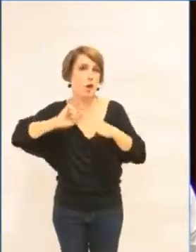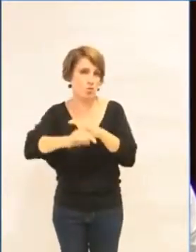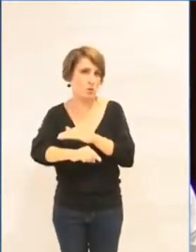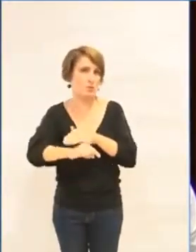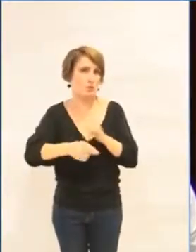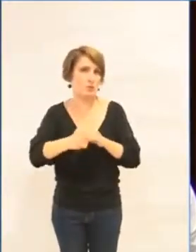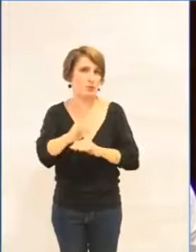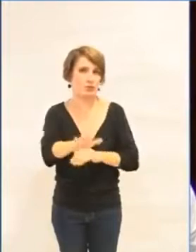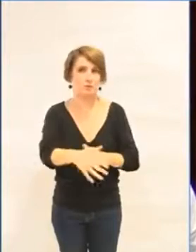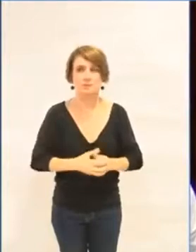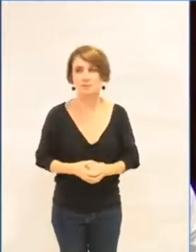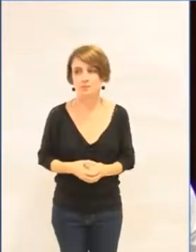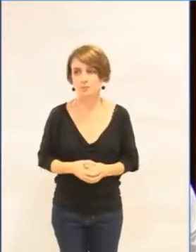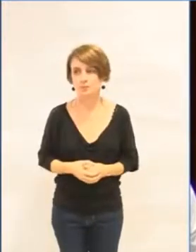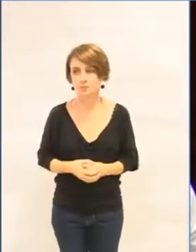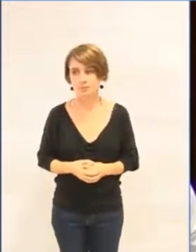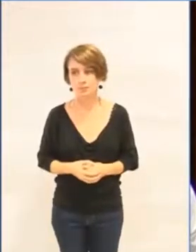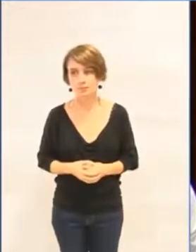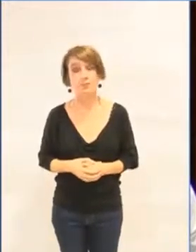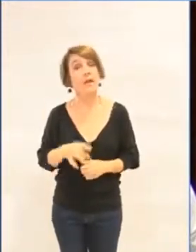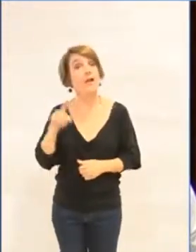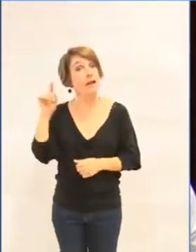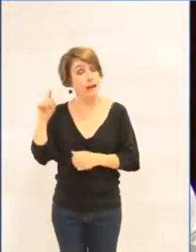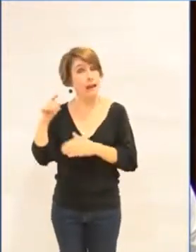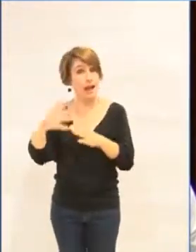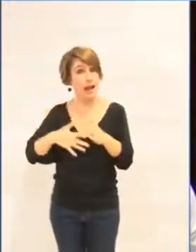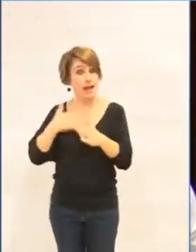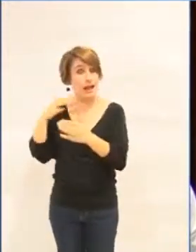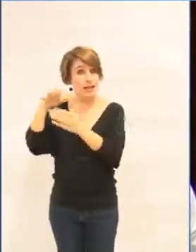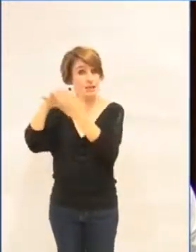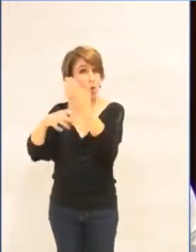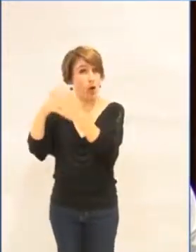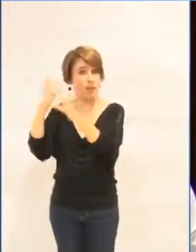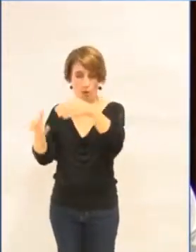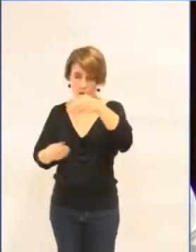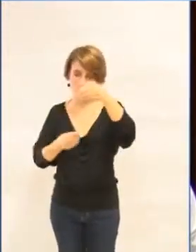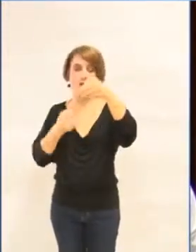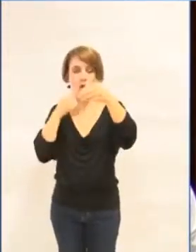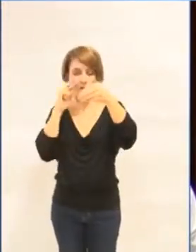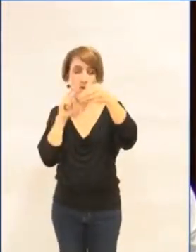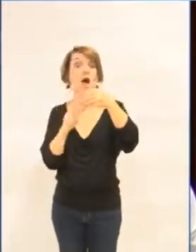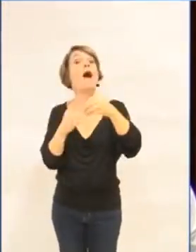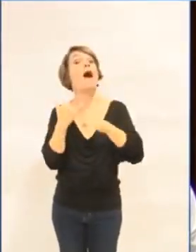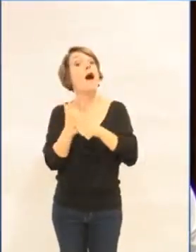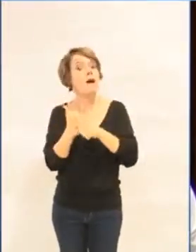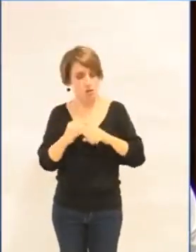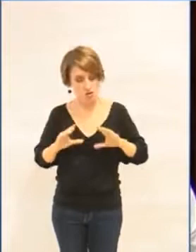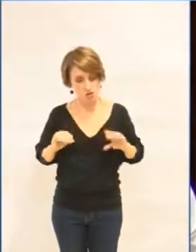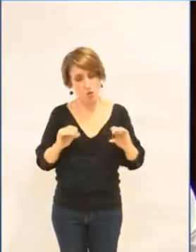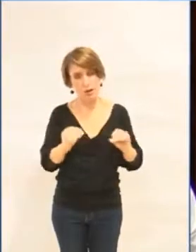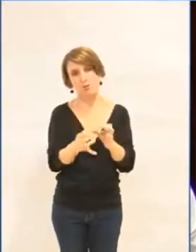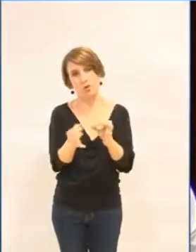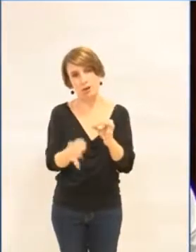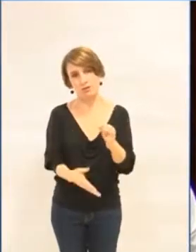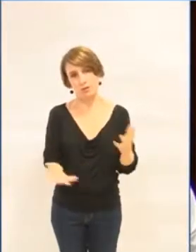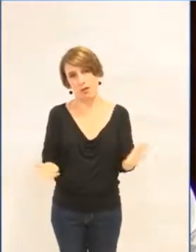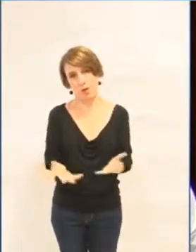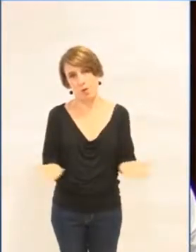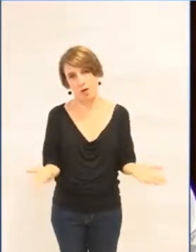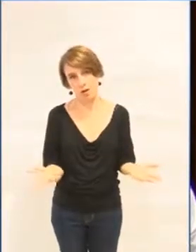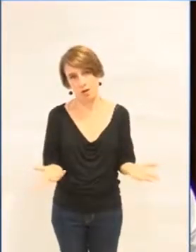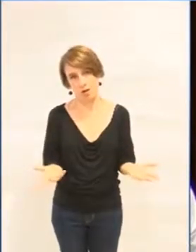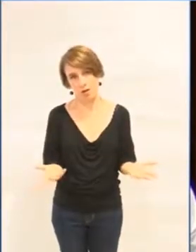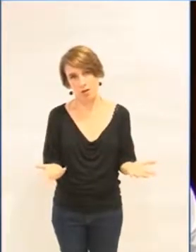l'est aussi parce qu'il doit nous permettre de voir réellement où en est notre ville sur les questions fondamentales de l'avenir